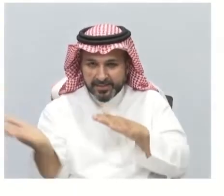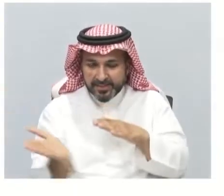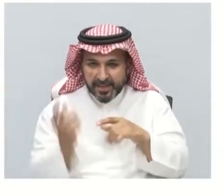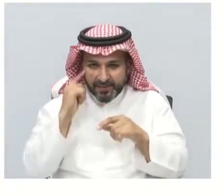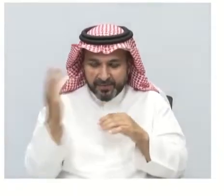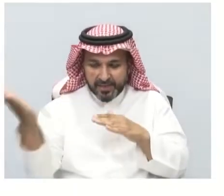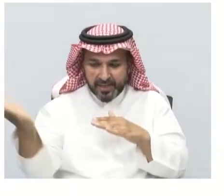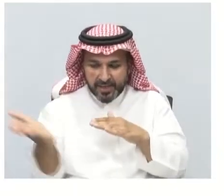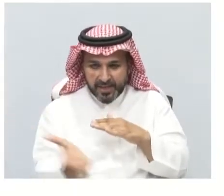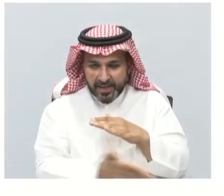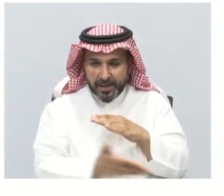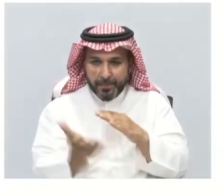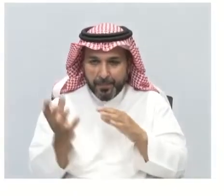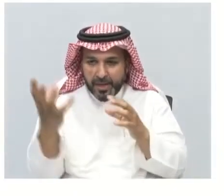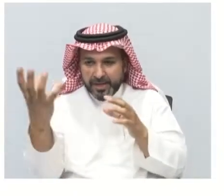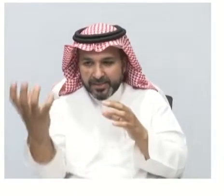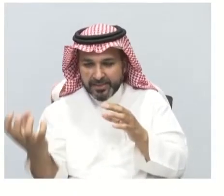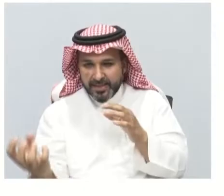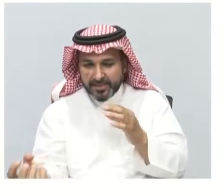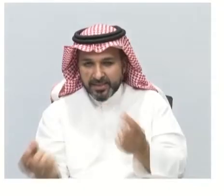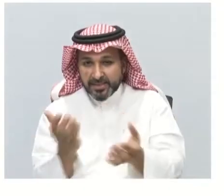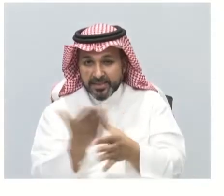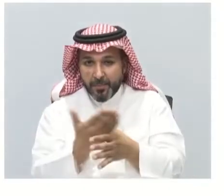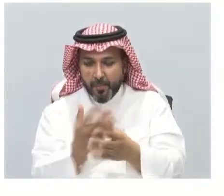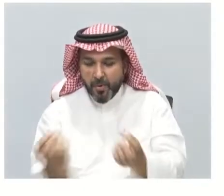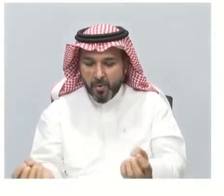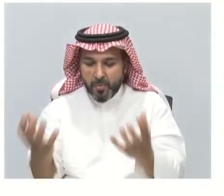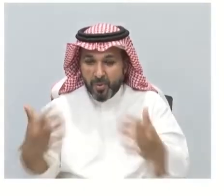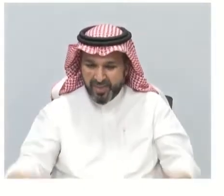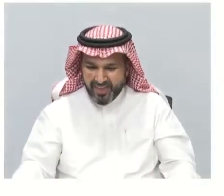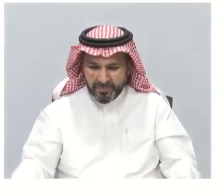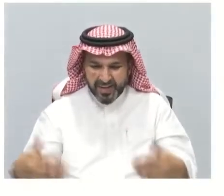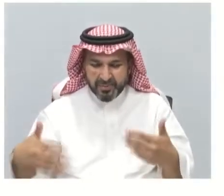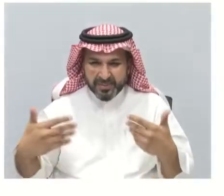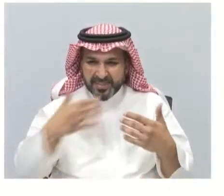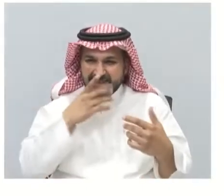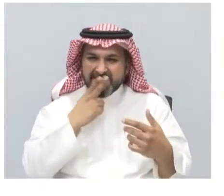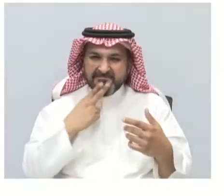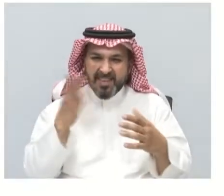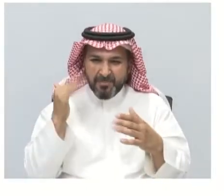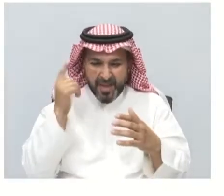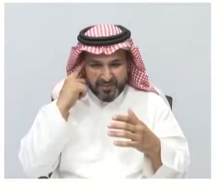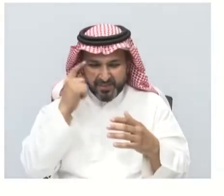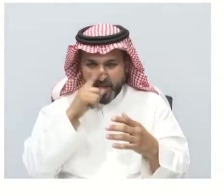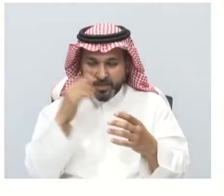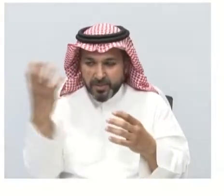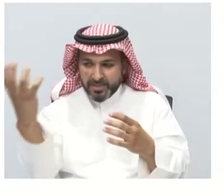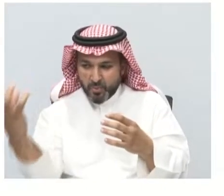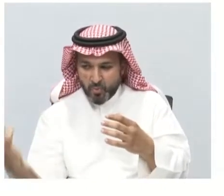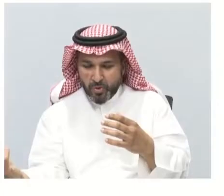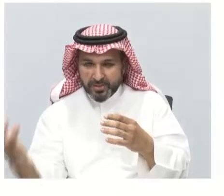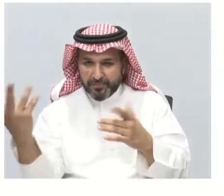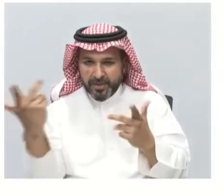عمودي على هذا المستقيم او مستقيم يمر بين النقطه اي ويكون عموديا على المستقيم ام لاحظ معي وسط